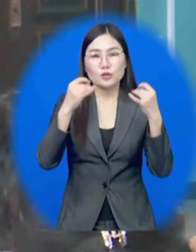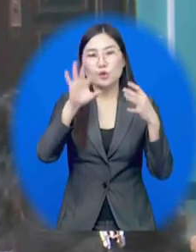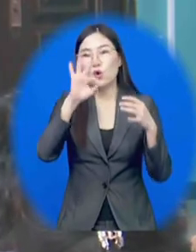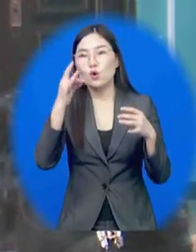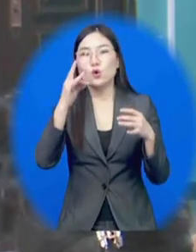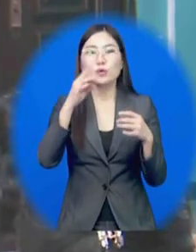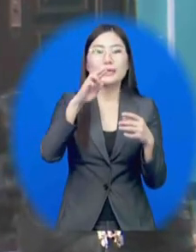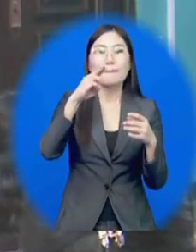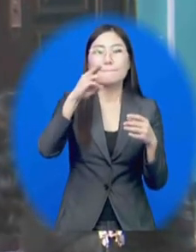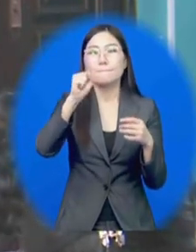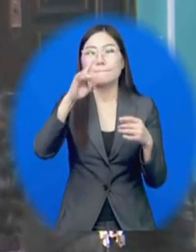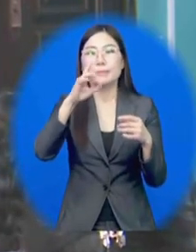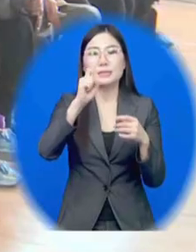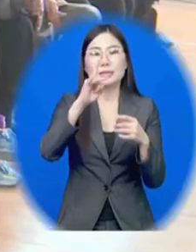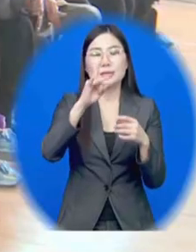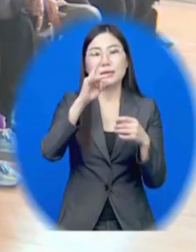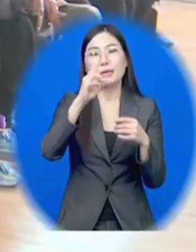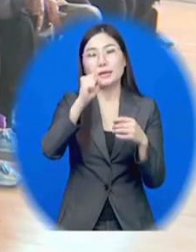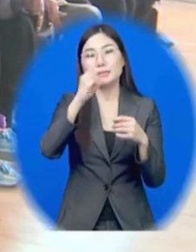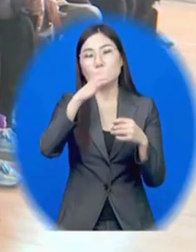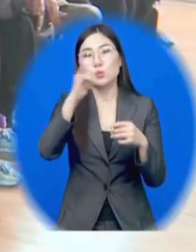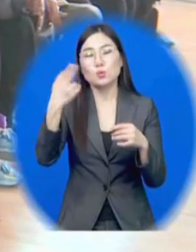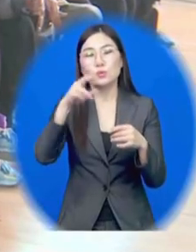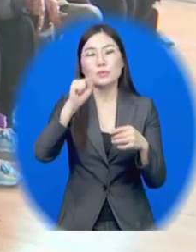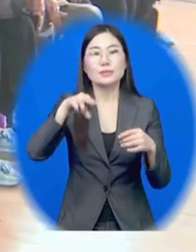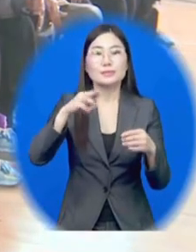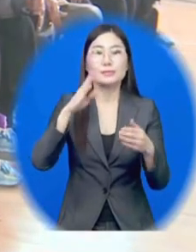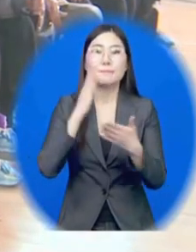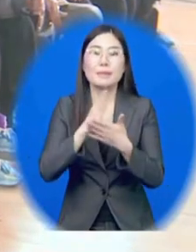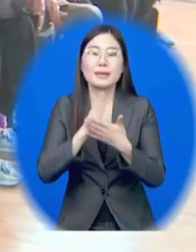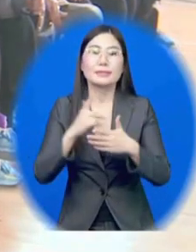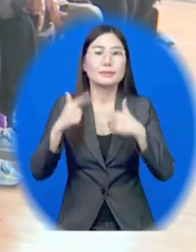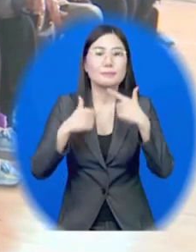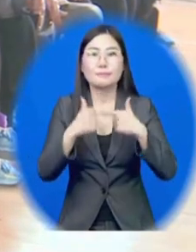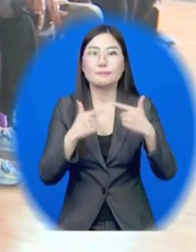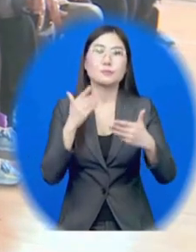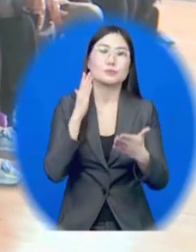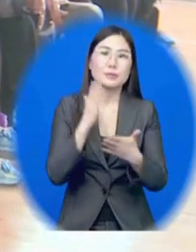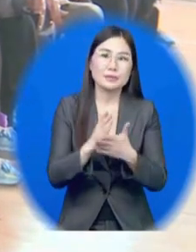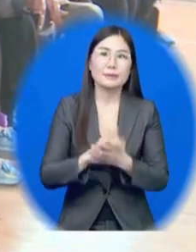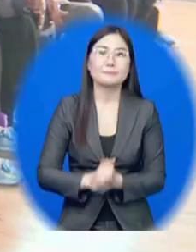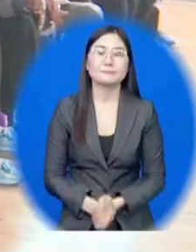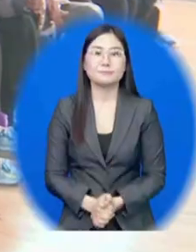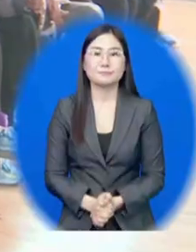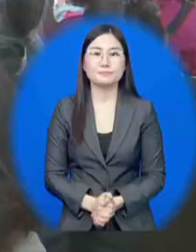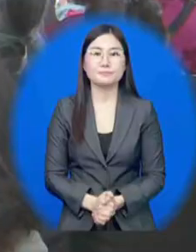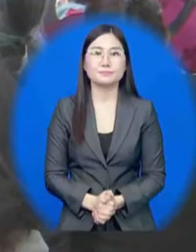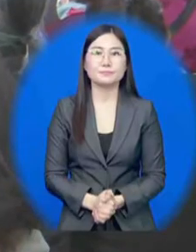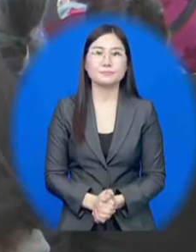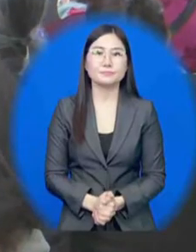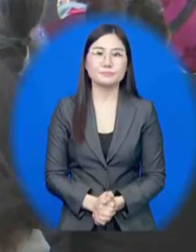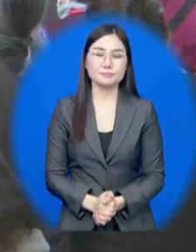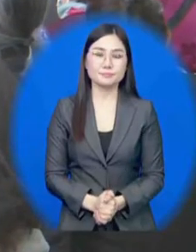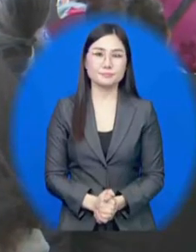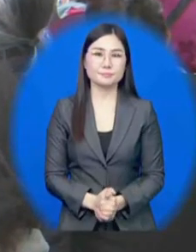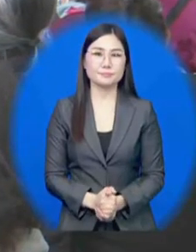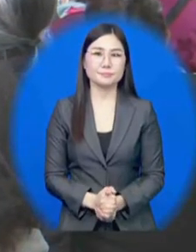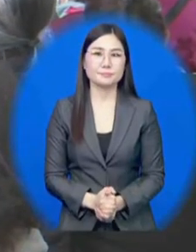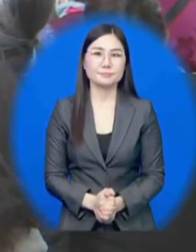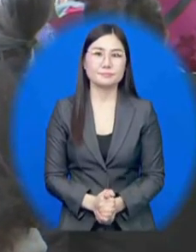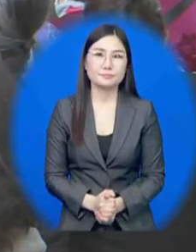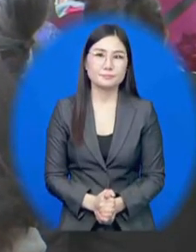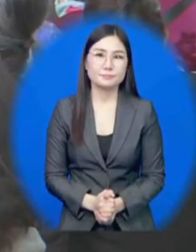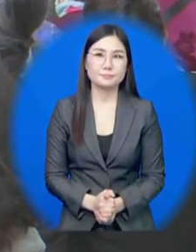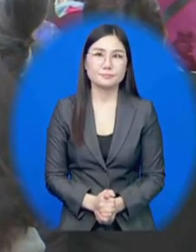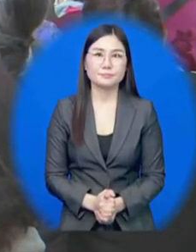олон асуудлыг холбогдох байгууллага болон улс нийслэлийн төсвийн хөрөнгө оруулалтаар шийдвэрлэж байгаа гэдгийг уулзалтын үеэр